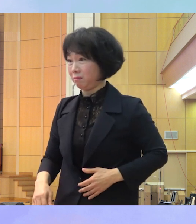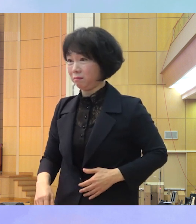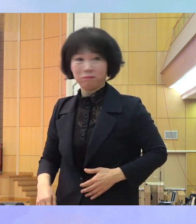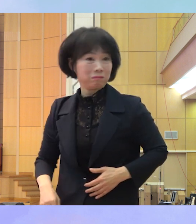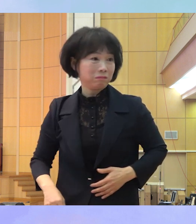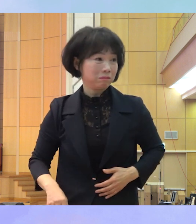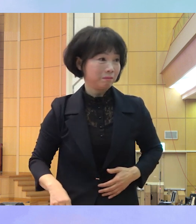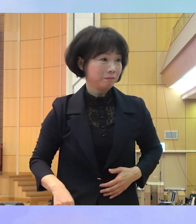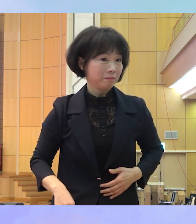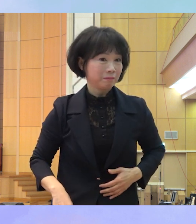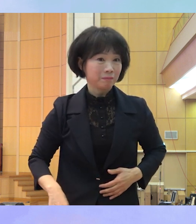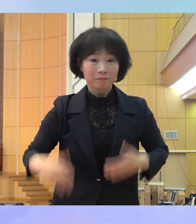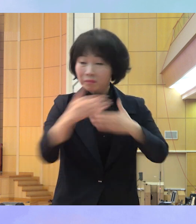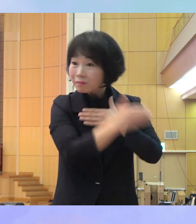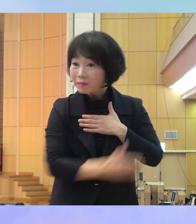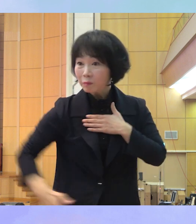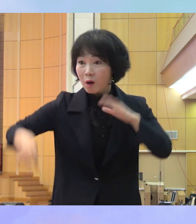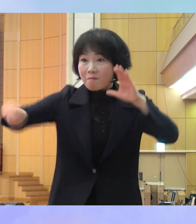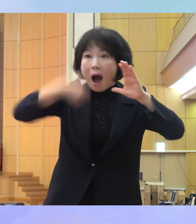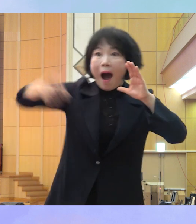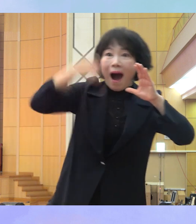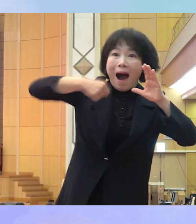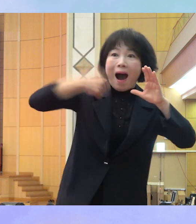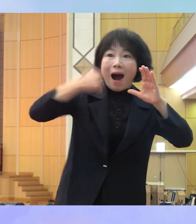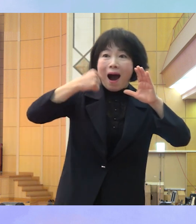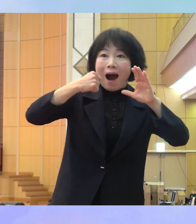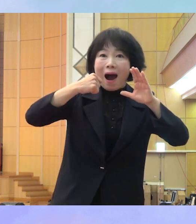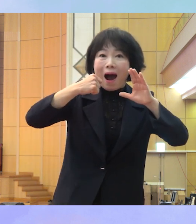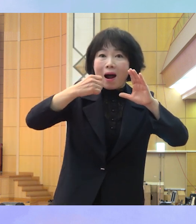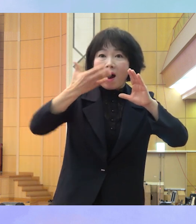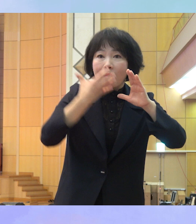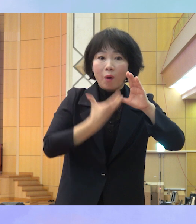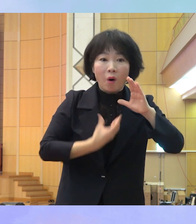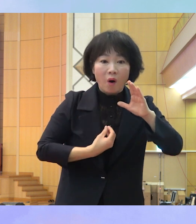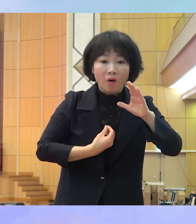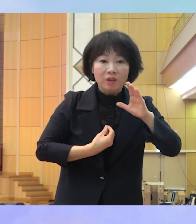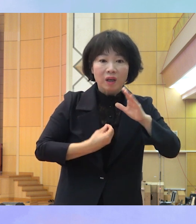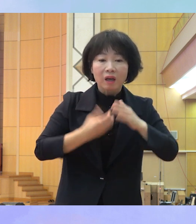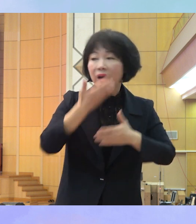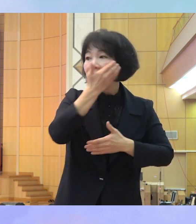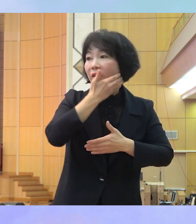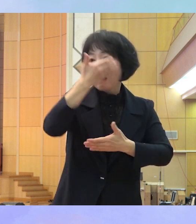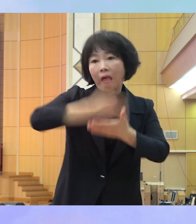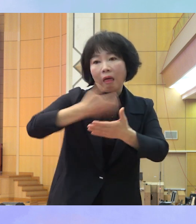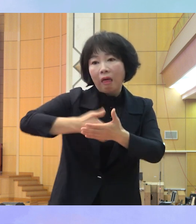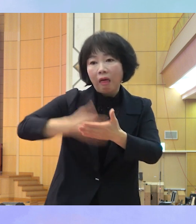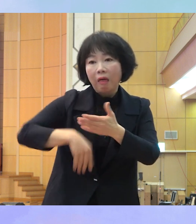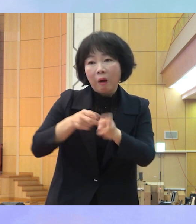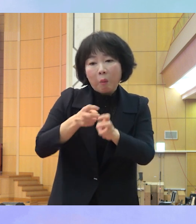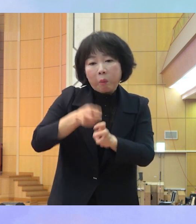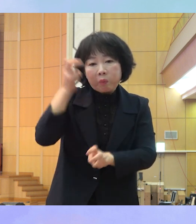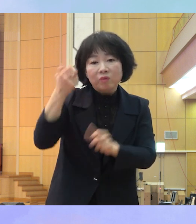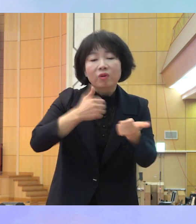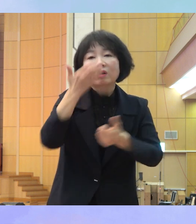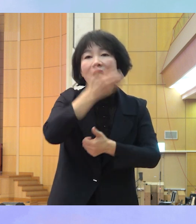것처럼, 당뇨병 환자처럼 먹기는 많이 먹었으나 다 소변으로 빠져나가고 바싹 말라 죽는 거예요.